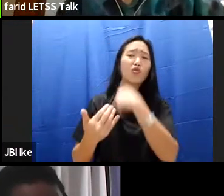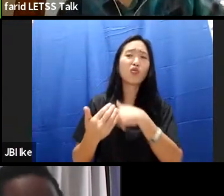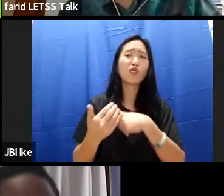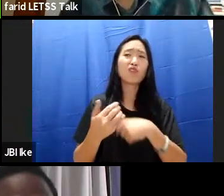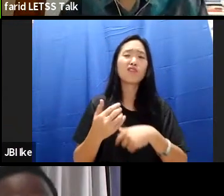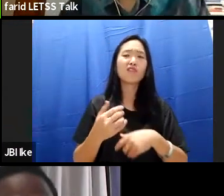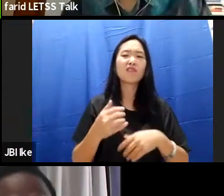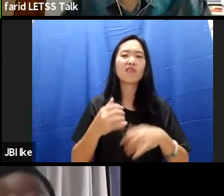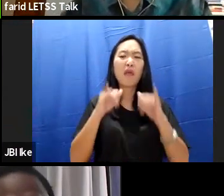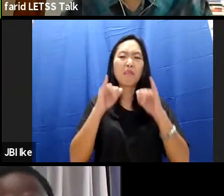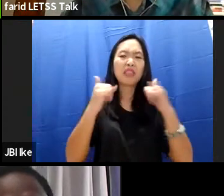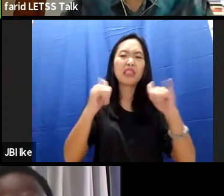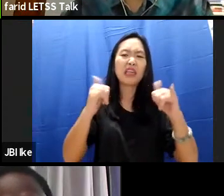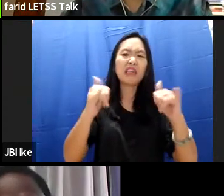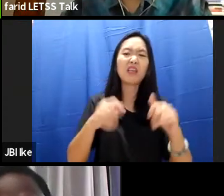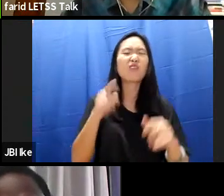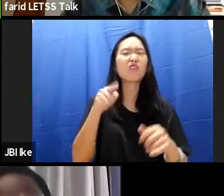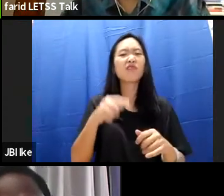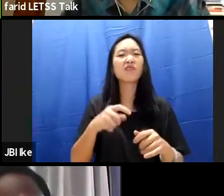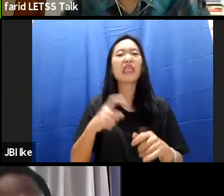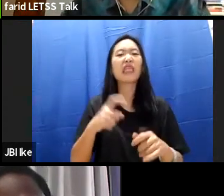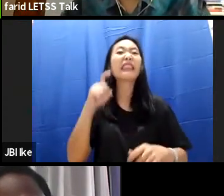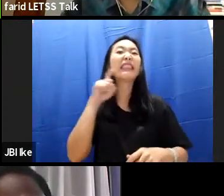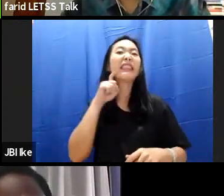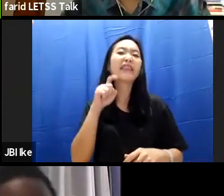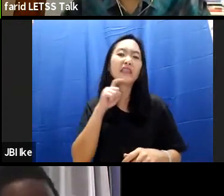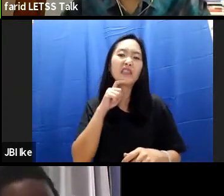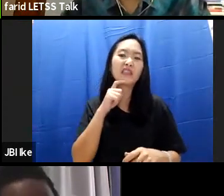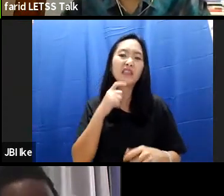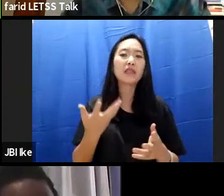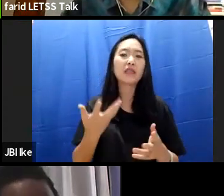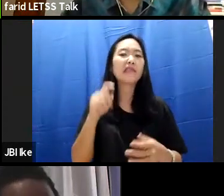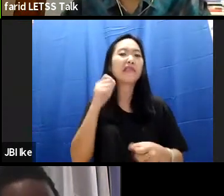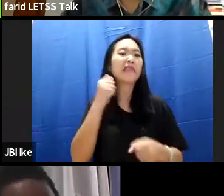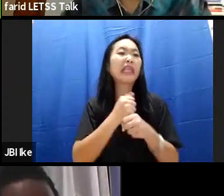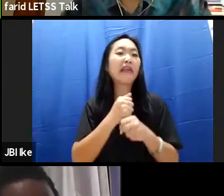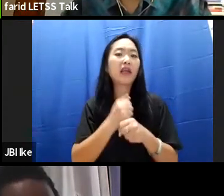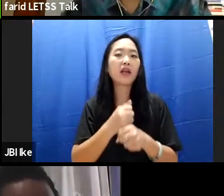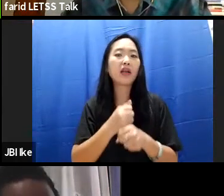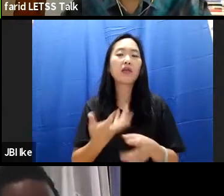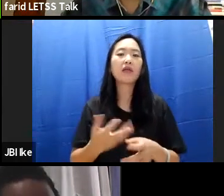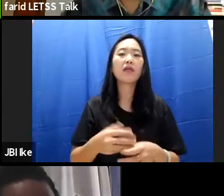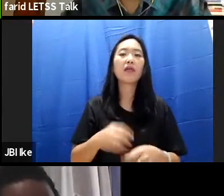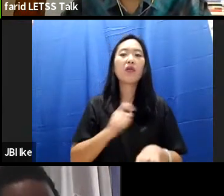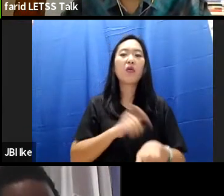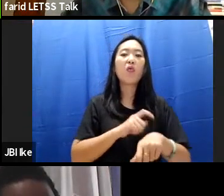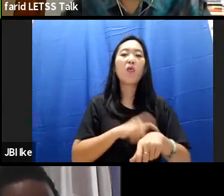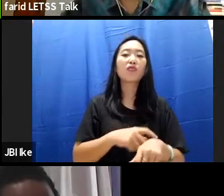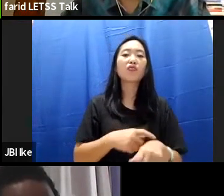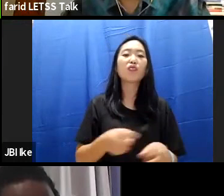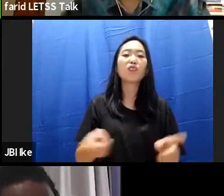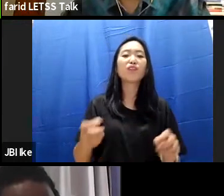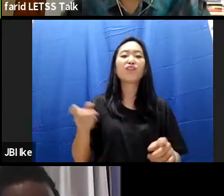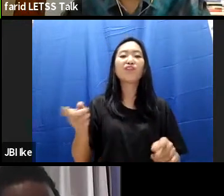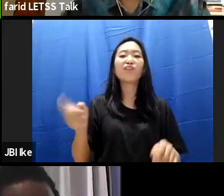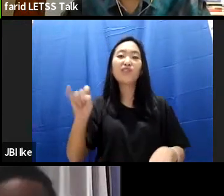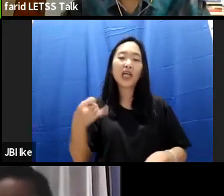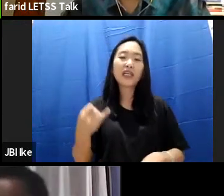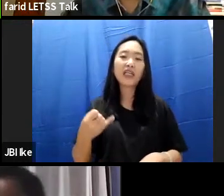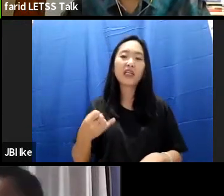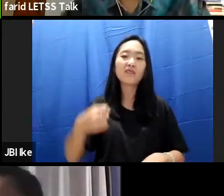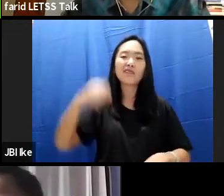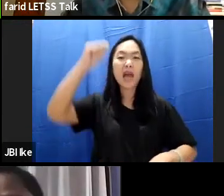kan. Itu kayak setiap hari, waktu saya jadi mahasiswa itu kayak saya setiap hari mendengar